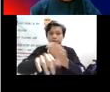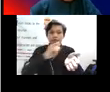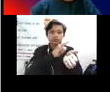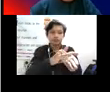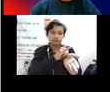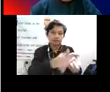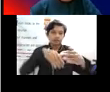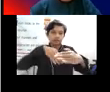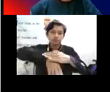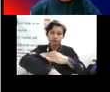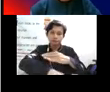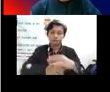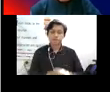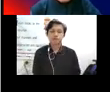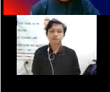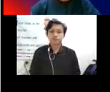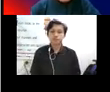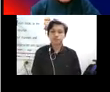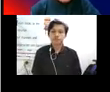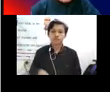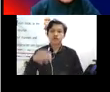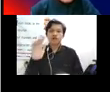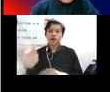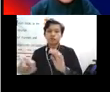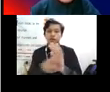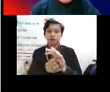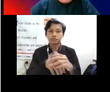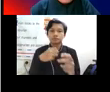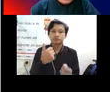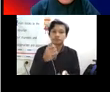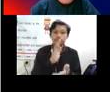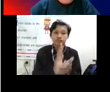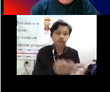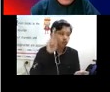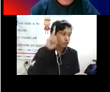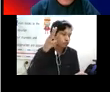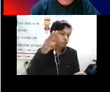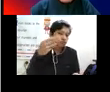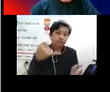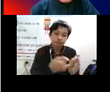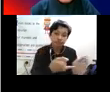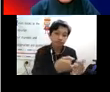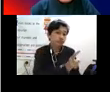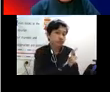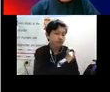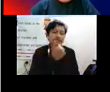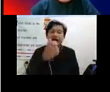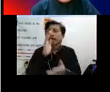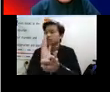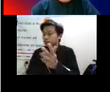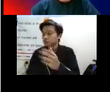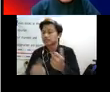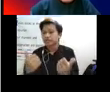diklik langsung menambahkan secara otomatis caranya klik menu add ini kemudian